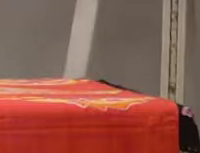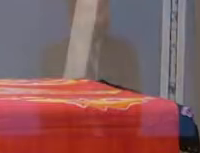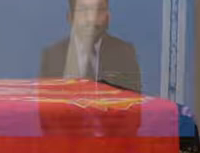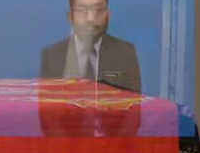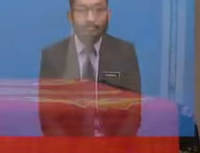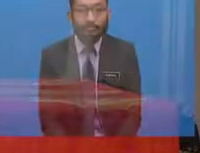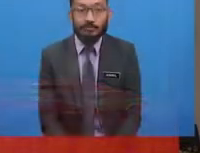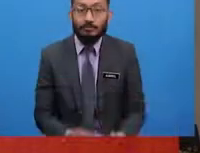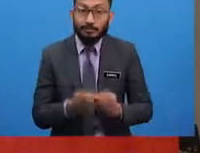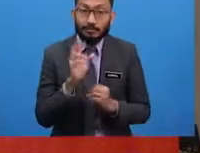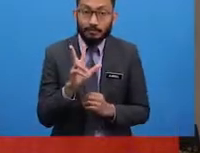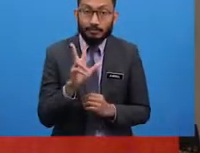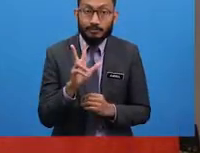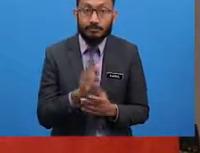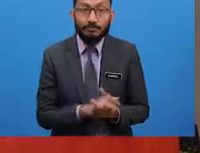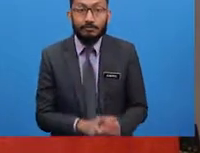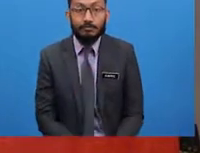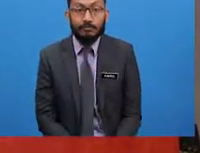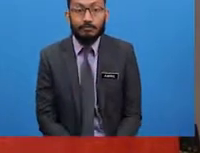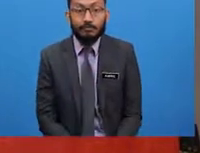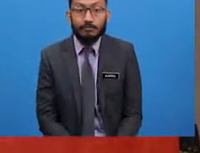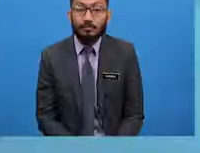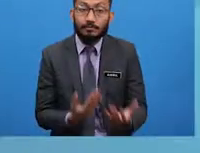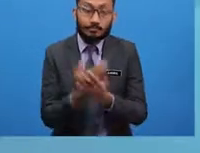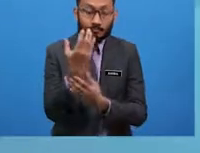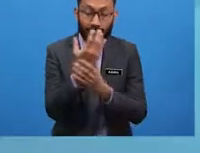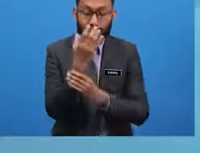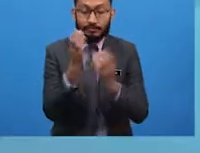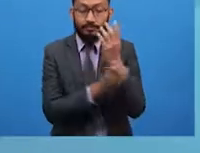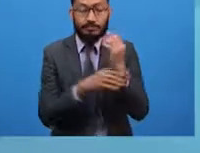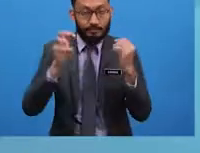Yang ketiga, sarung tangan kain.